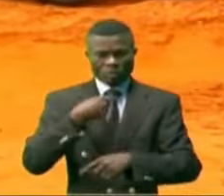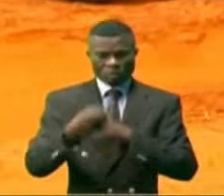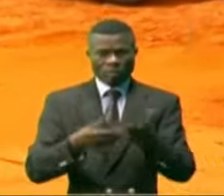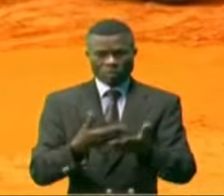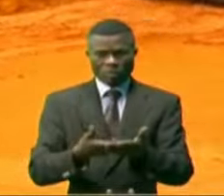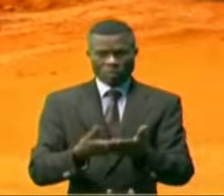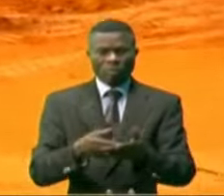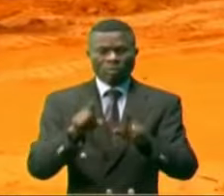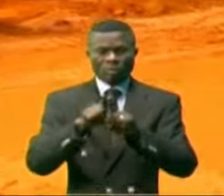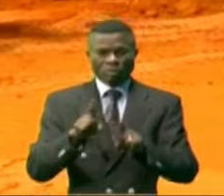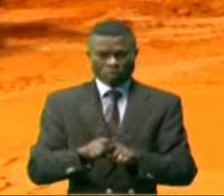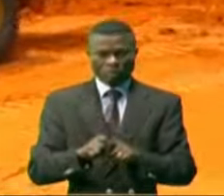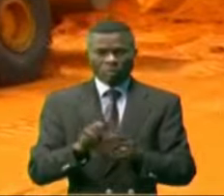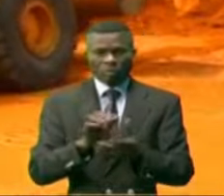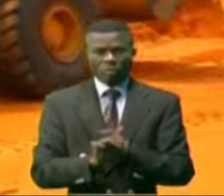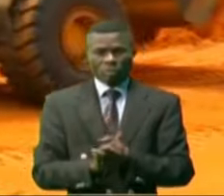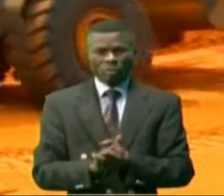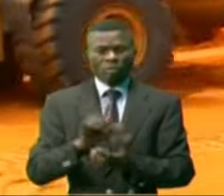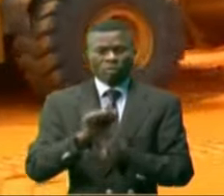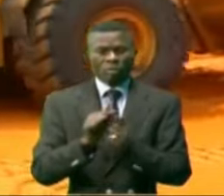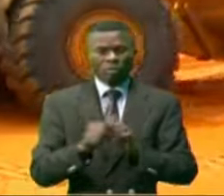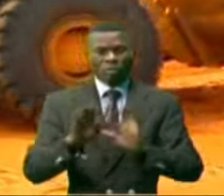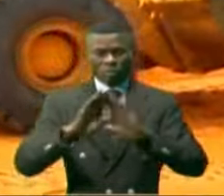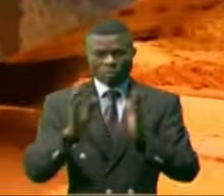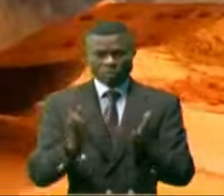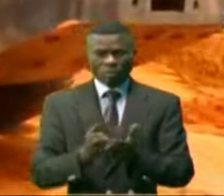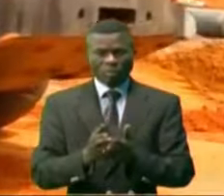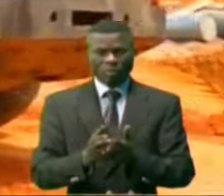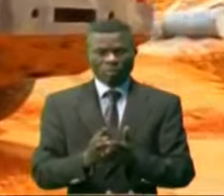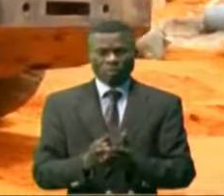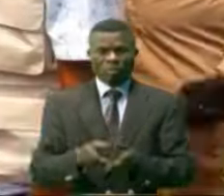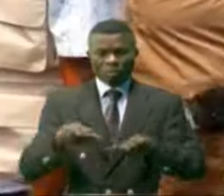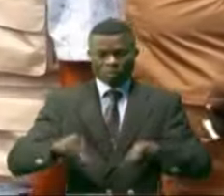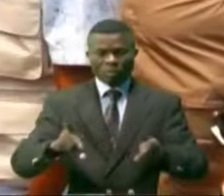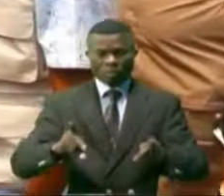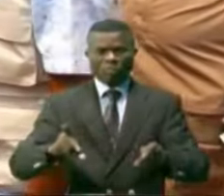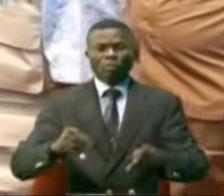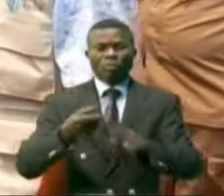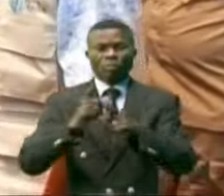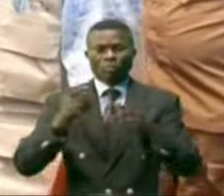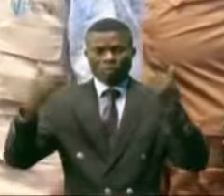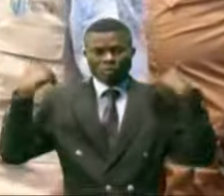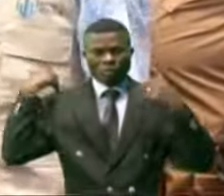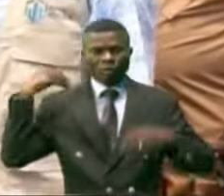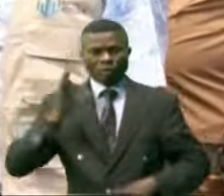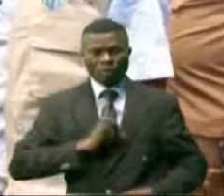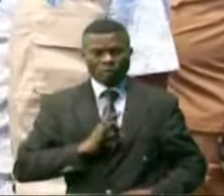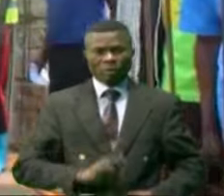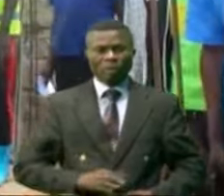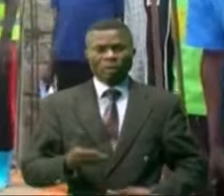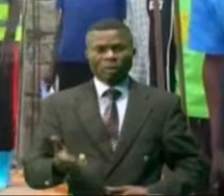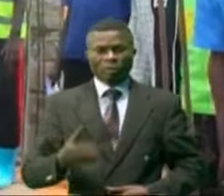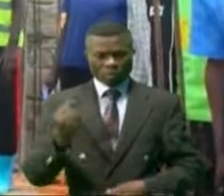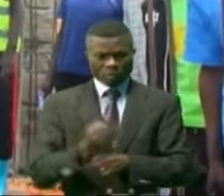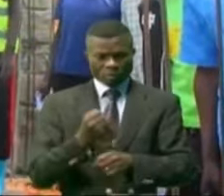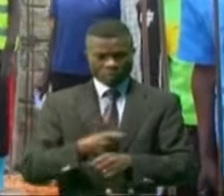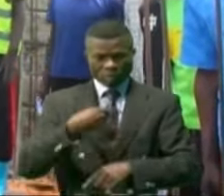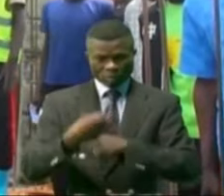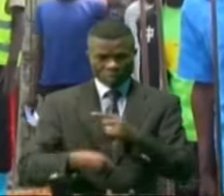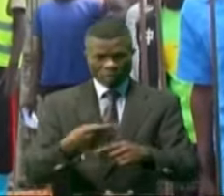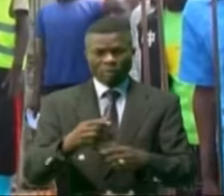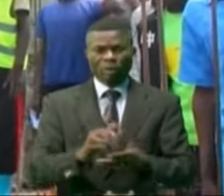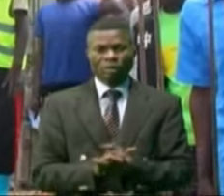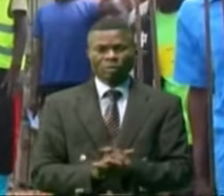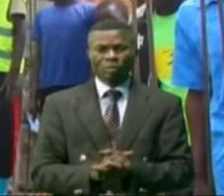anti-érosifs financé par le gouvernement central sur instruction du chef de l'État Félix-Antoine Tshisekedi. Ces travaux sont exécutés